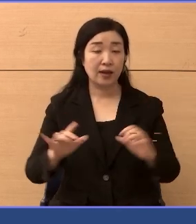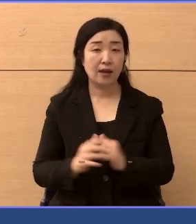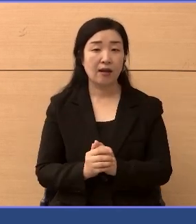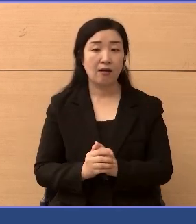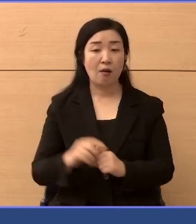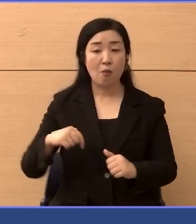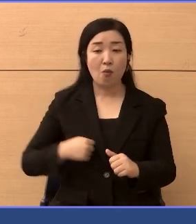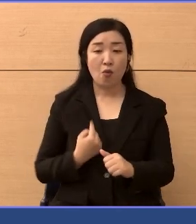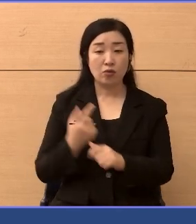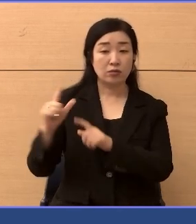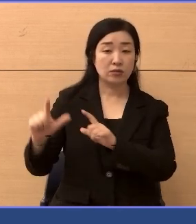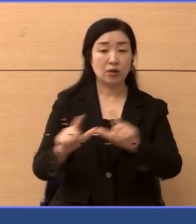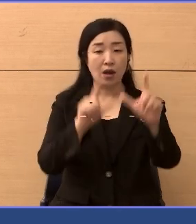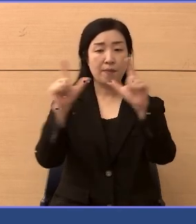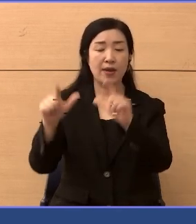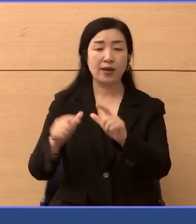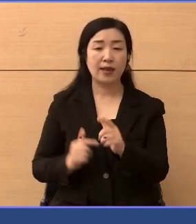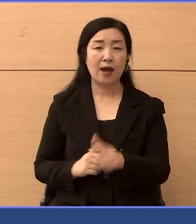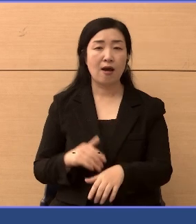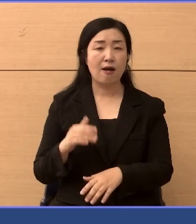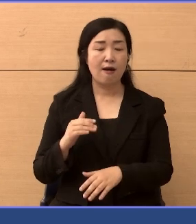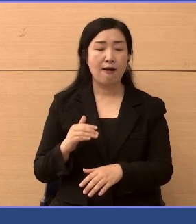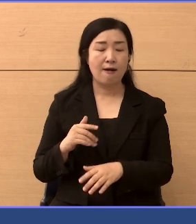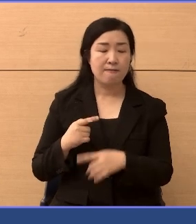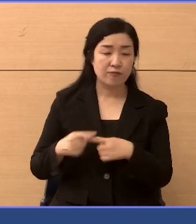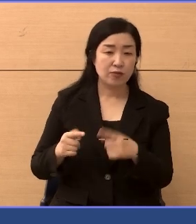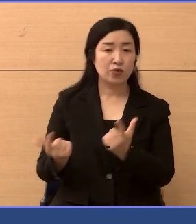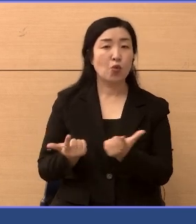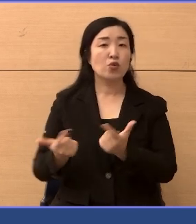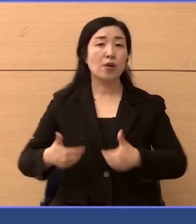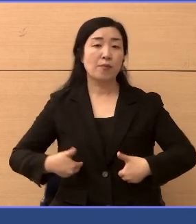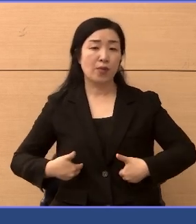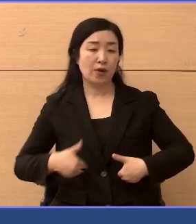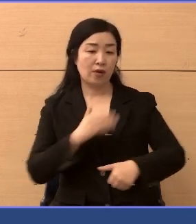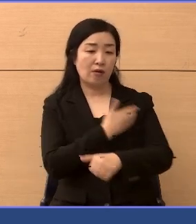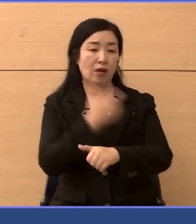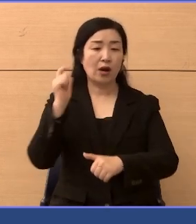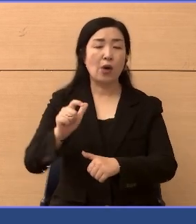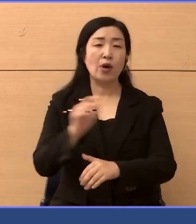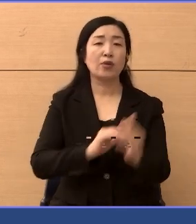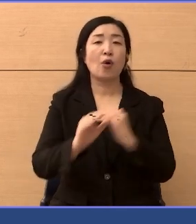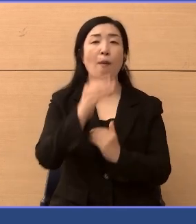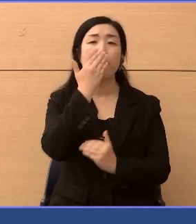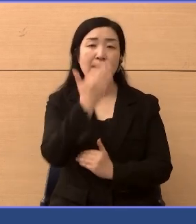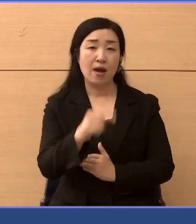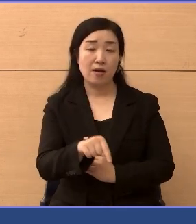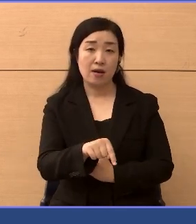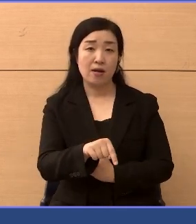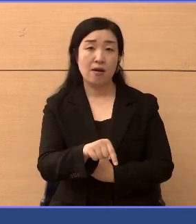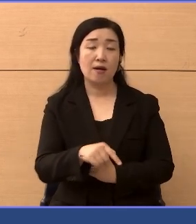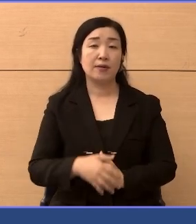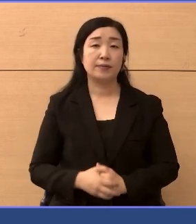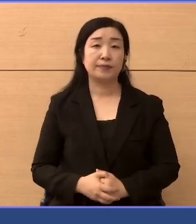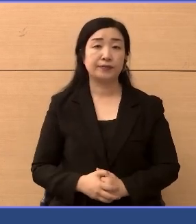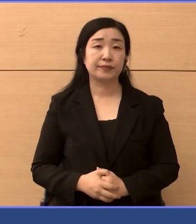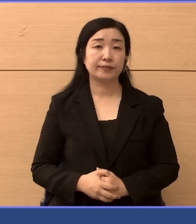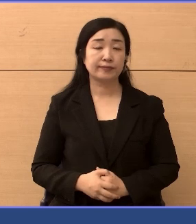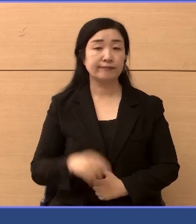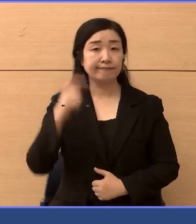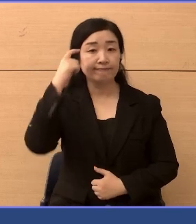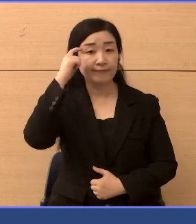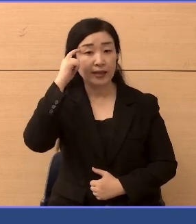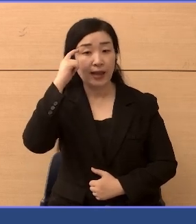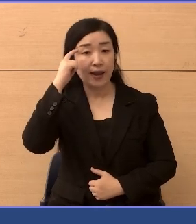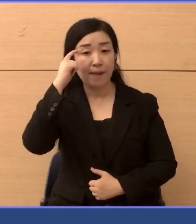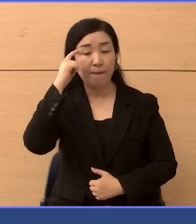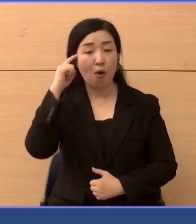control over 자신의 their 삶에 own 대한 life. 통제력을 제공할 수 있어야 될 If you 것입니다. are 그것은 someone 역량 강화를 who 통해서 has severe 가능한데요. developmental 일단 disorder was 신경학적 어떤